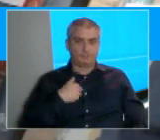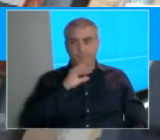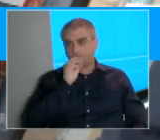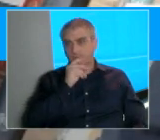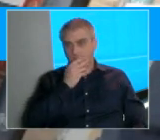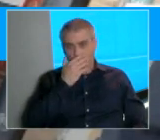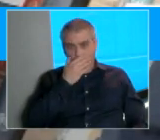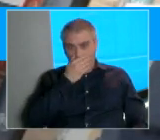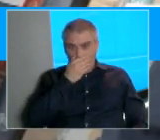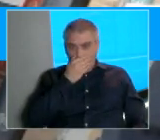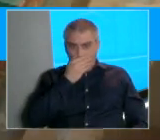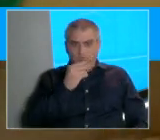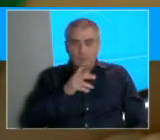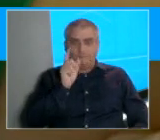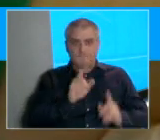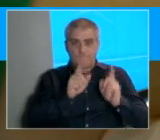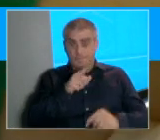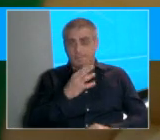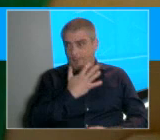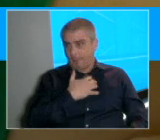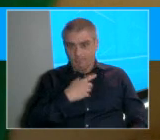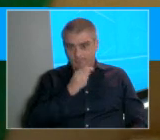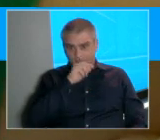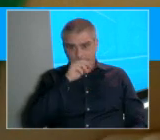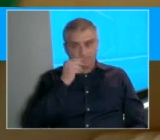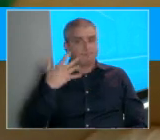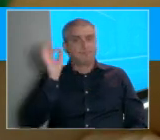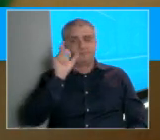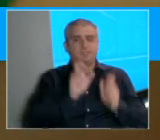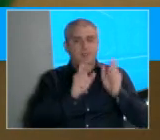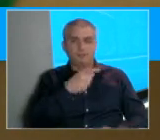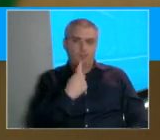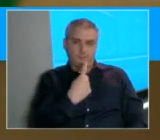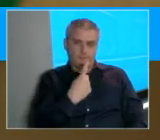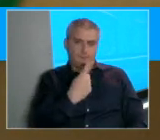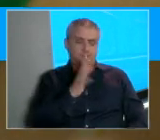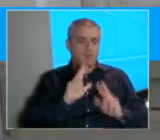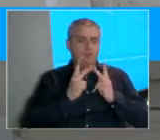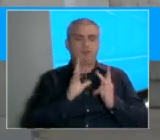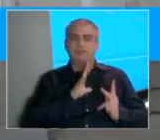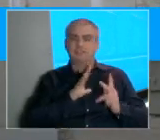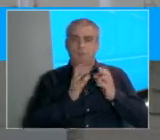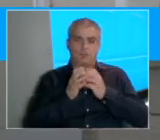מדברים על אנשים שהם נפטרים משפעת, כמובן יש יותר סיכוי לאנשים שהם בקבוצות הסיכון, כמו אנשים